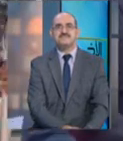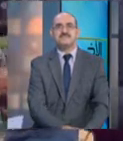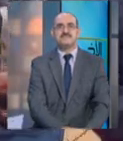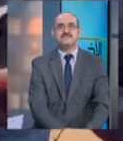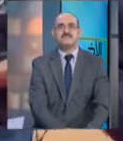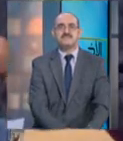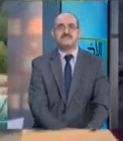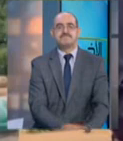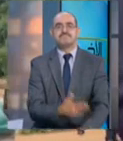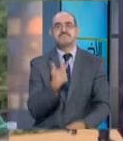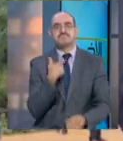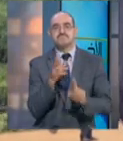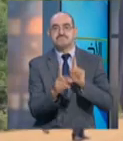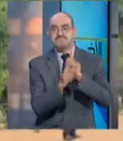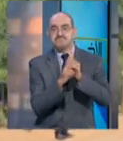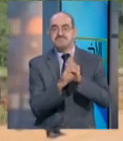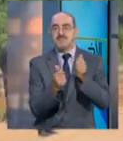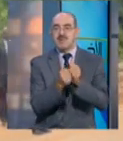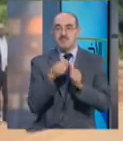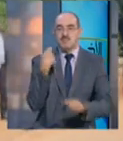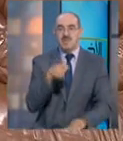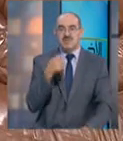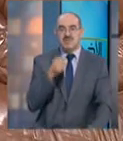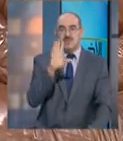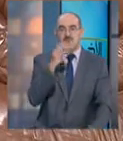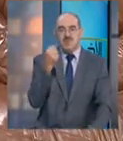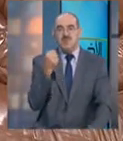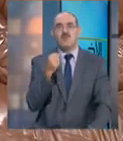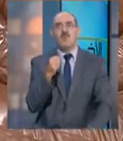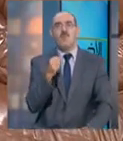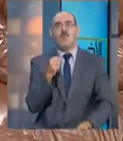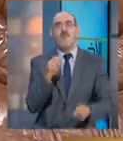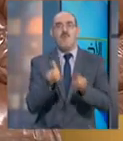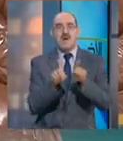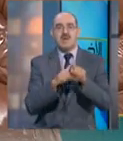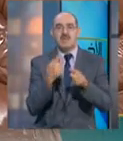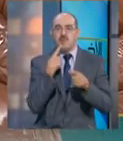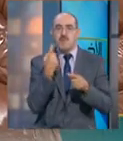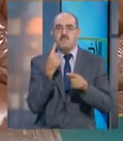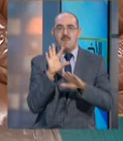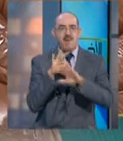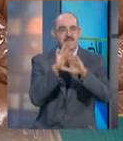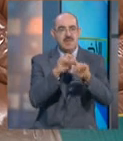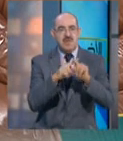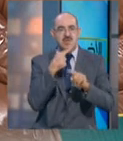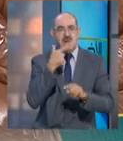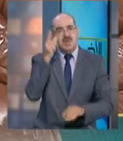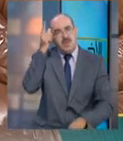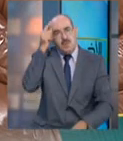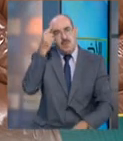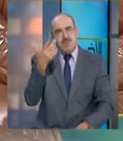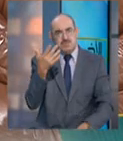استقبال أو الزيارة التي يقوم بها رئيس الجمهورية الصحراوية والتي هي زيارة دولة، يجب أن